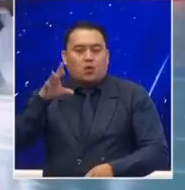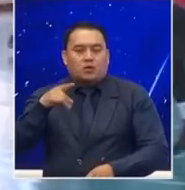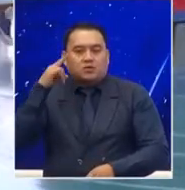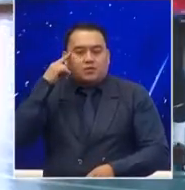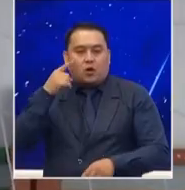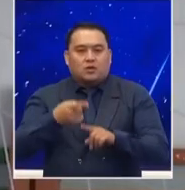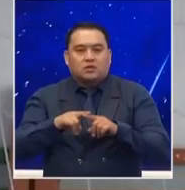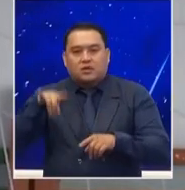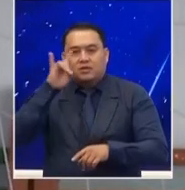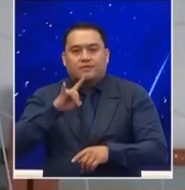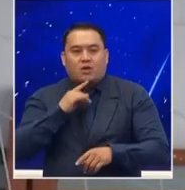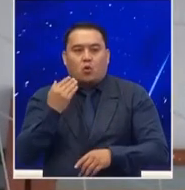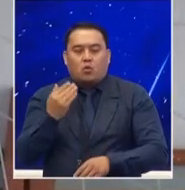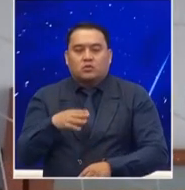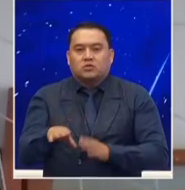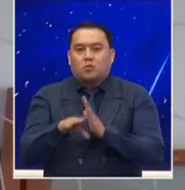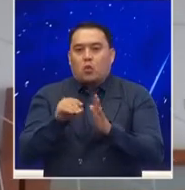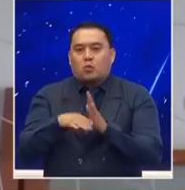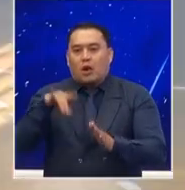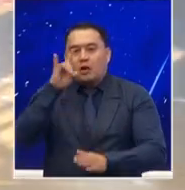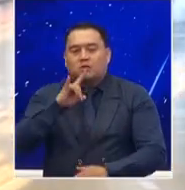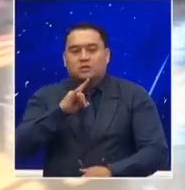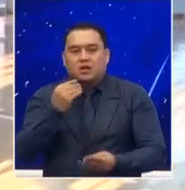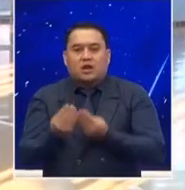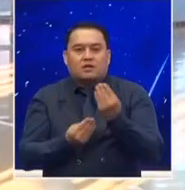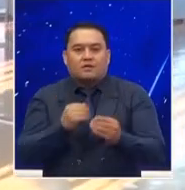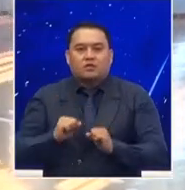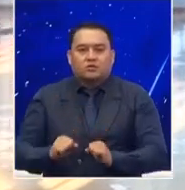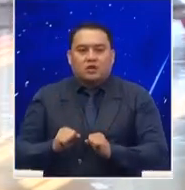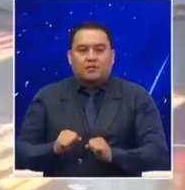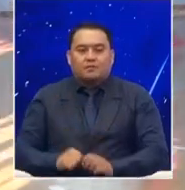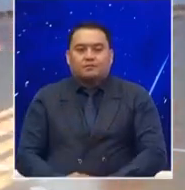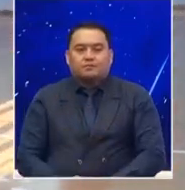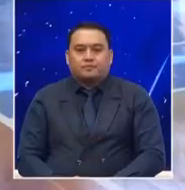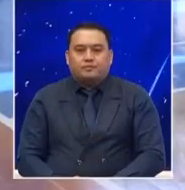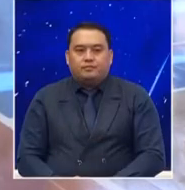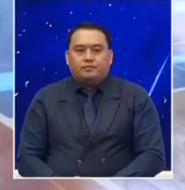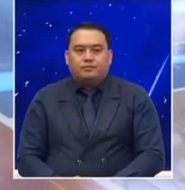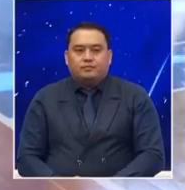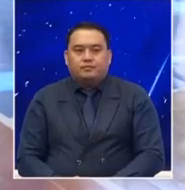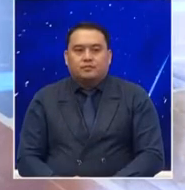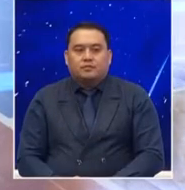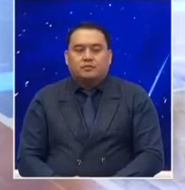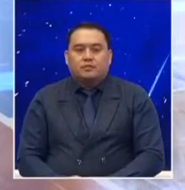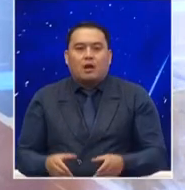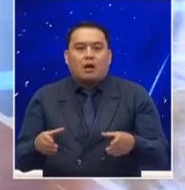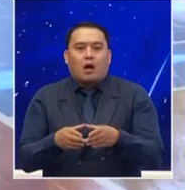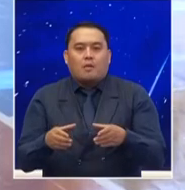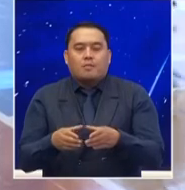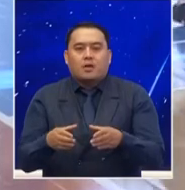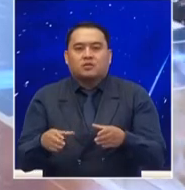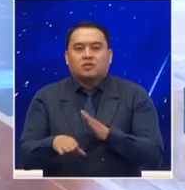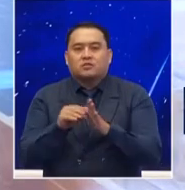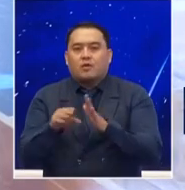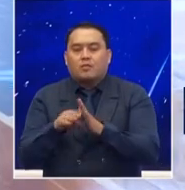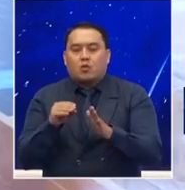Казахстана среди молодежи. Один из них – член сборной Казахстана, разыгрывающий защитник Женис Джейнкулов. Команда сформирована недавно, новые